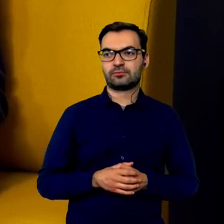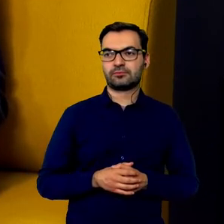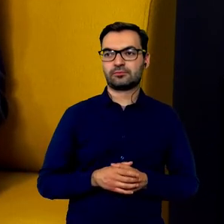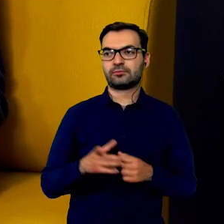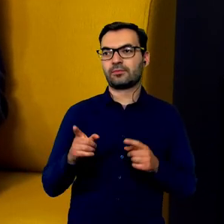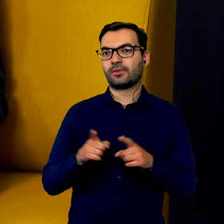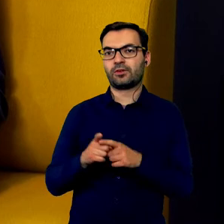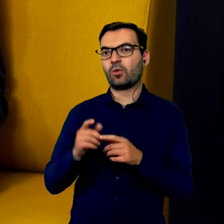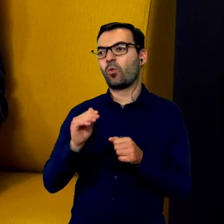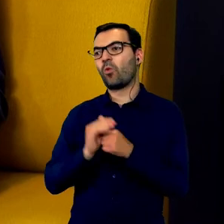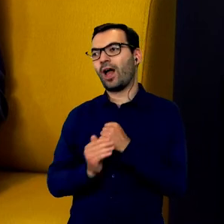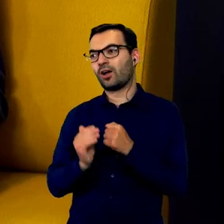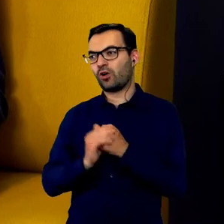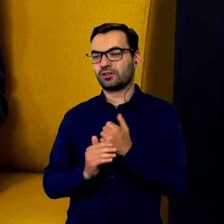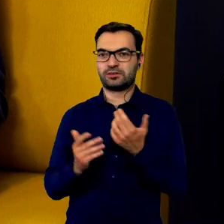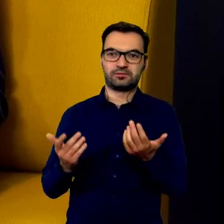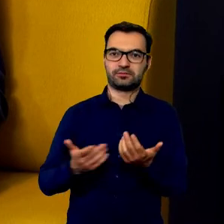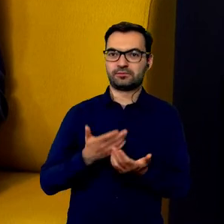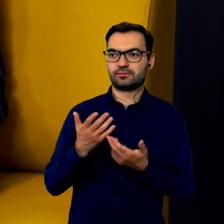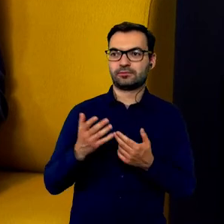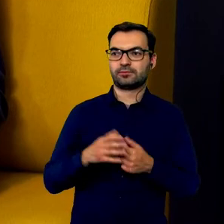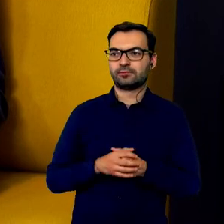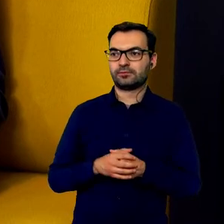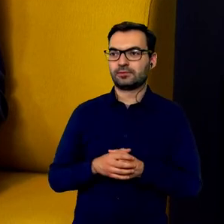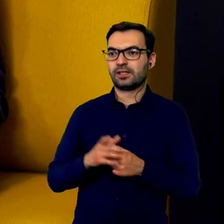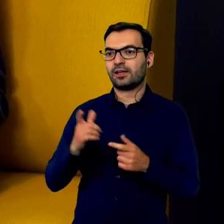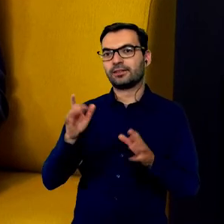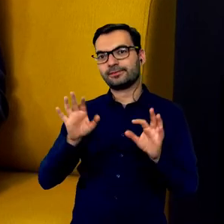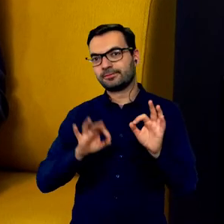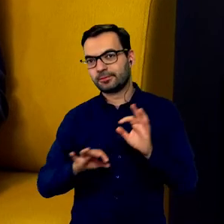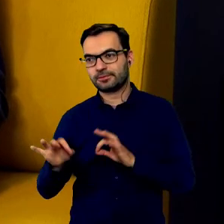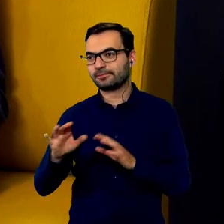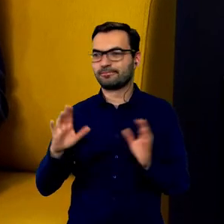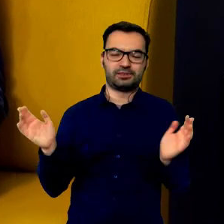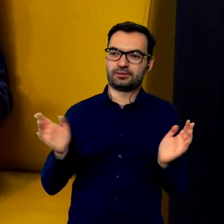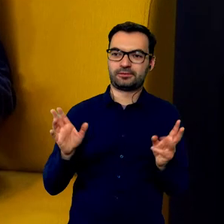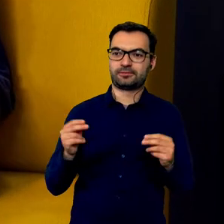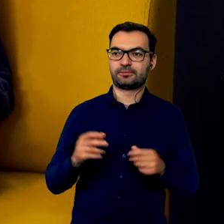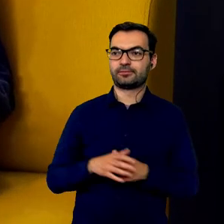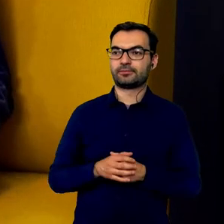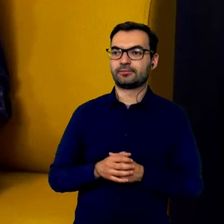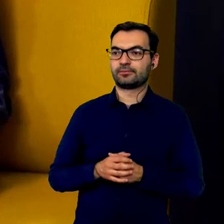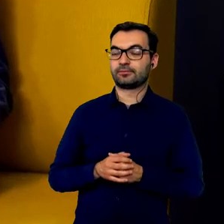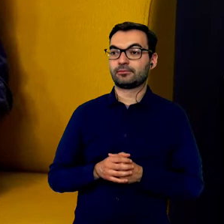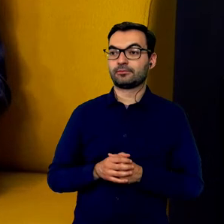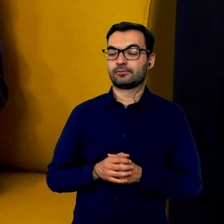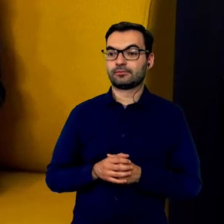ani łagodzić tych kantów, które, no,